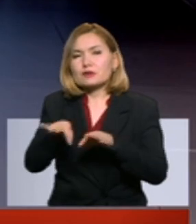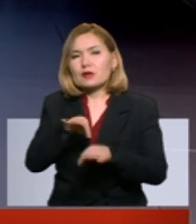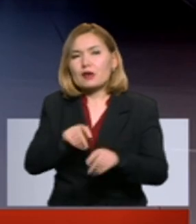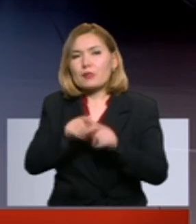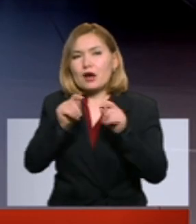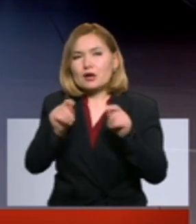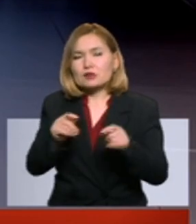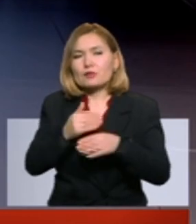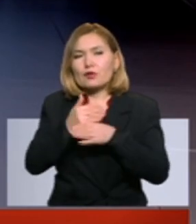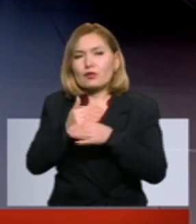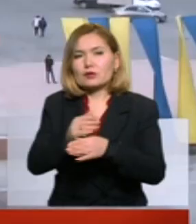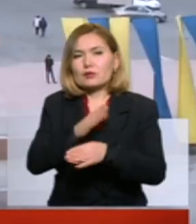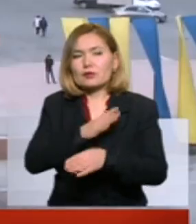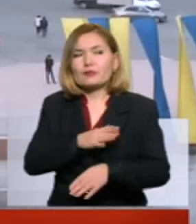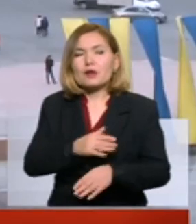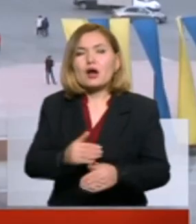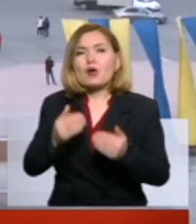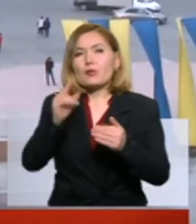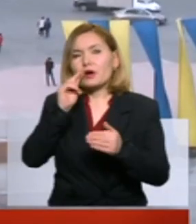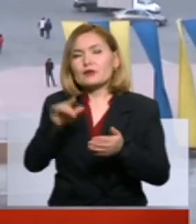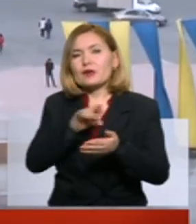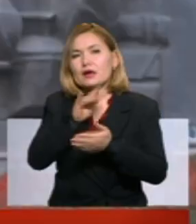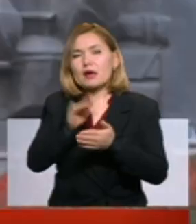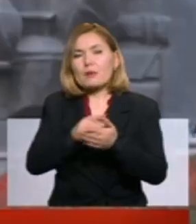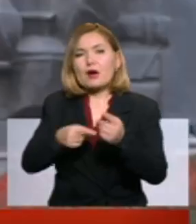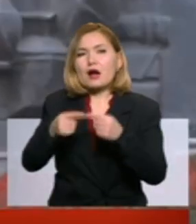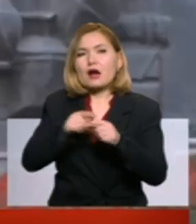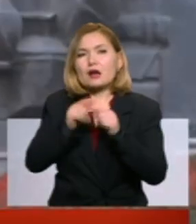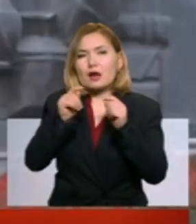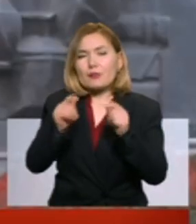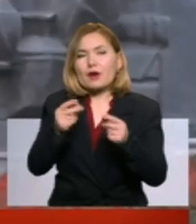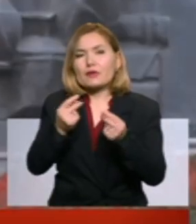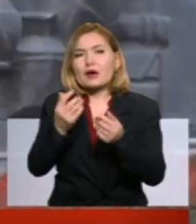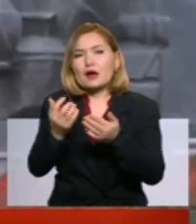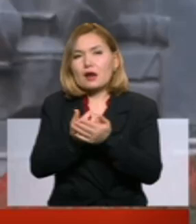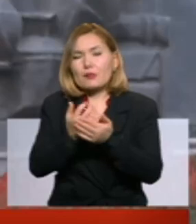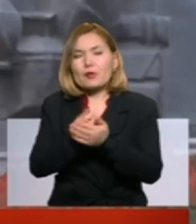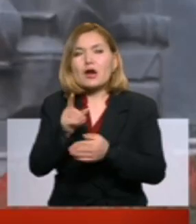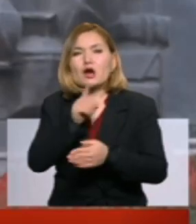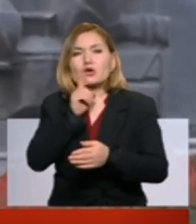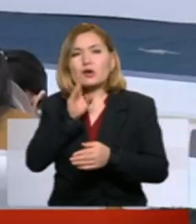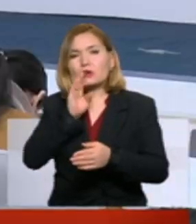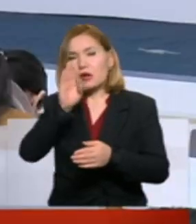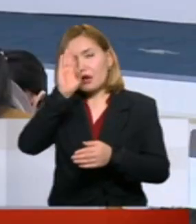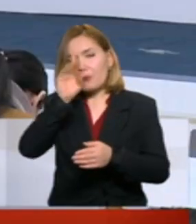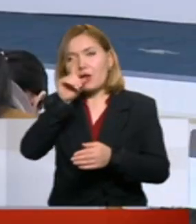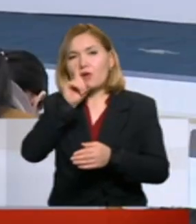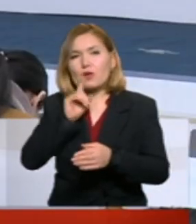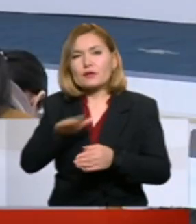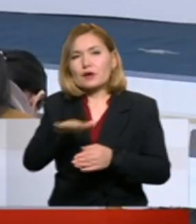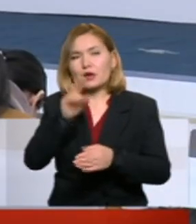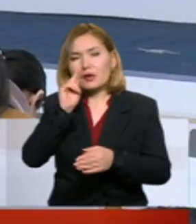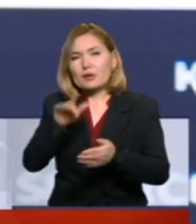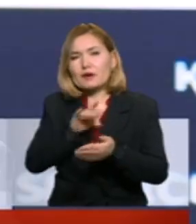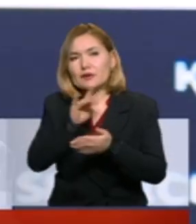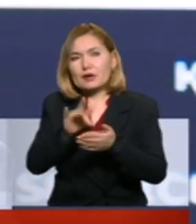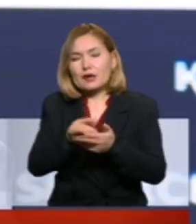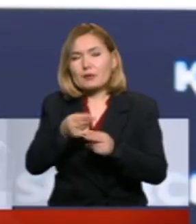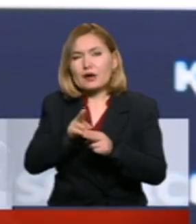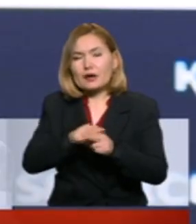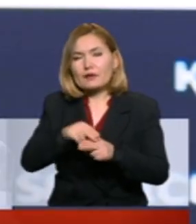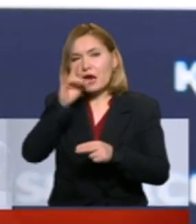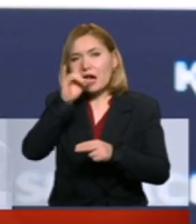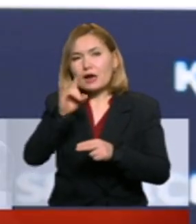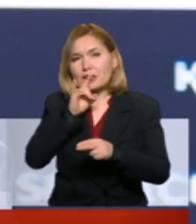тапқан. Бүгінде Шымкент қаласы кәсіп ашып, нәсібін ұлғайтамын деген жандарға ең қолайлы аймақ. Қала әкімі Ғабит Сыздықбеков ел